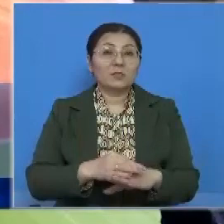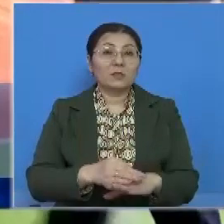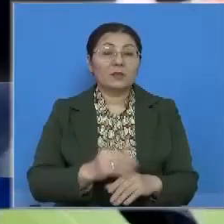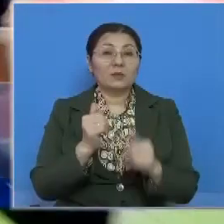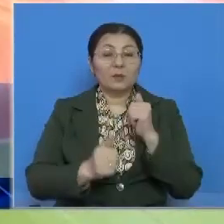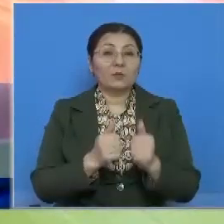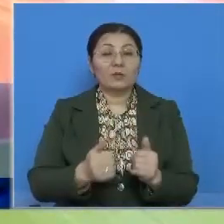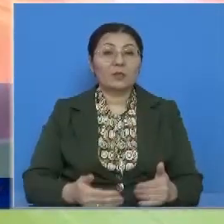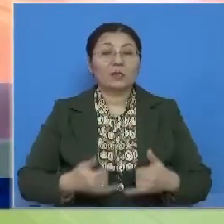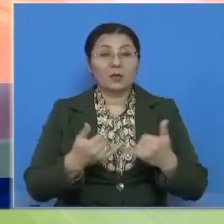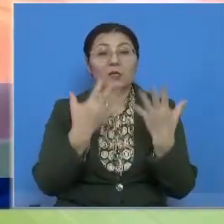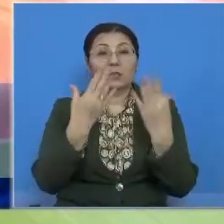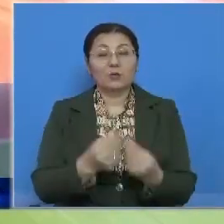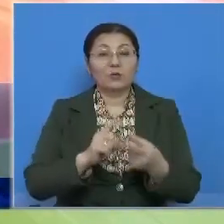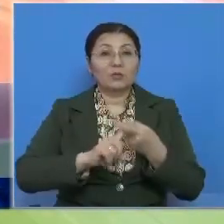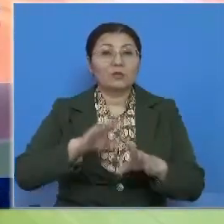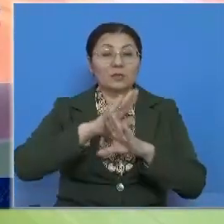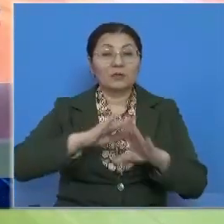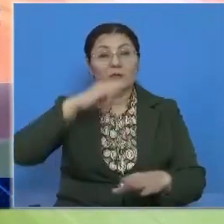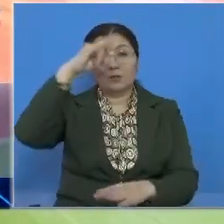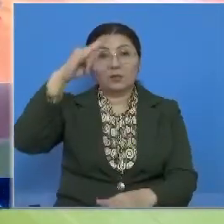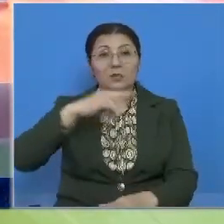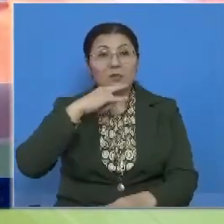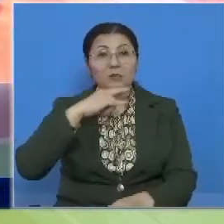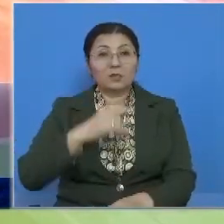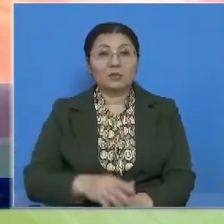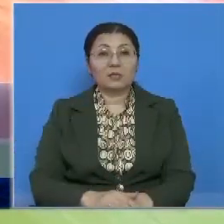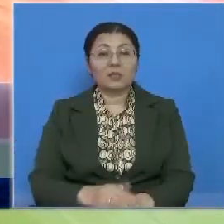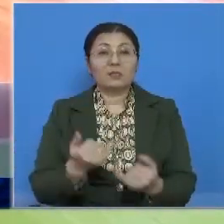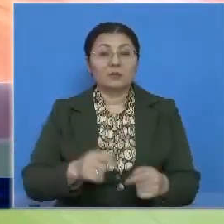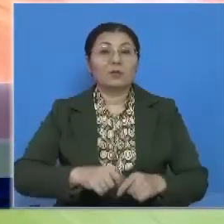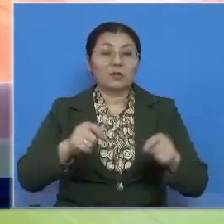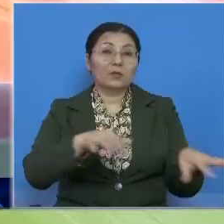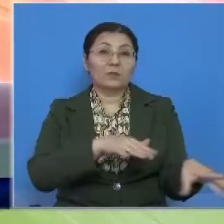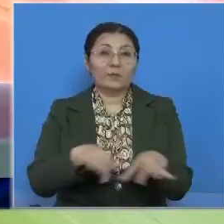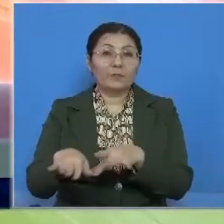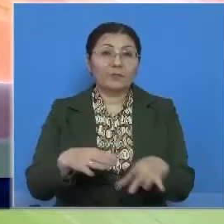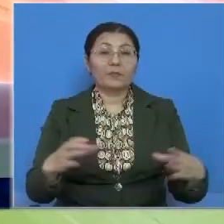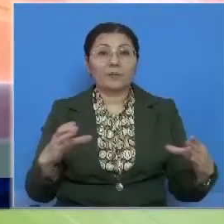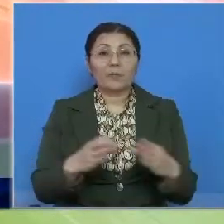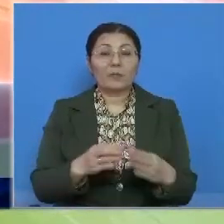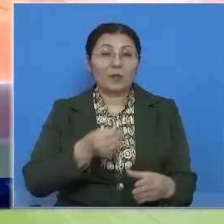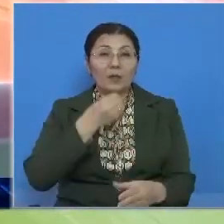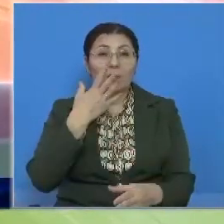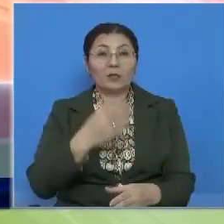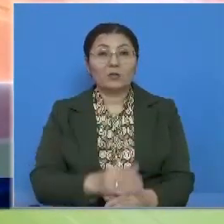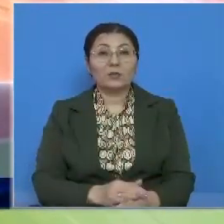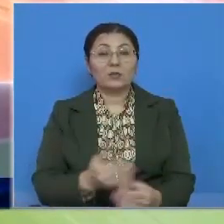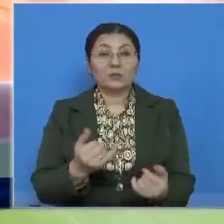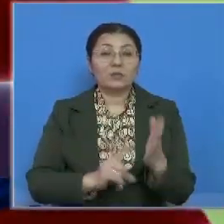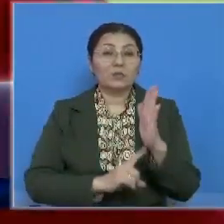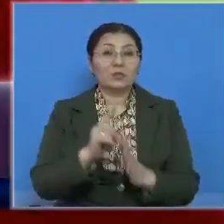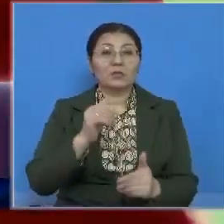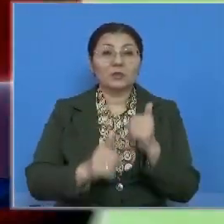Республики Казахстан. Вот, только что прошло открытие, команды организованы, сейчас начинают